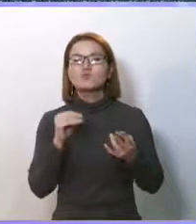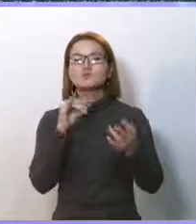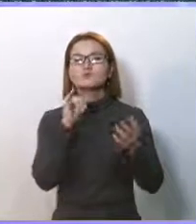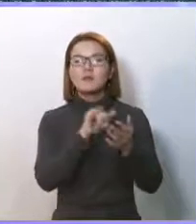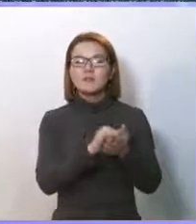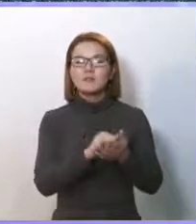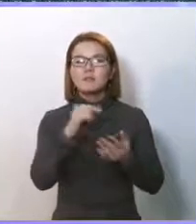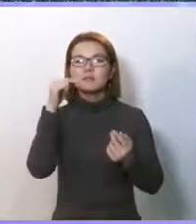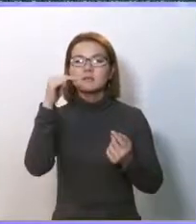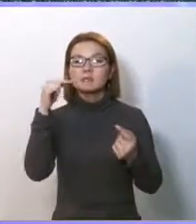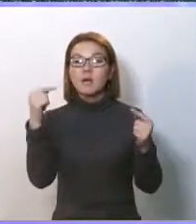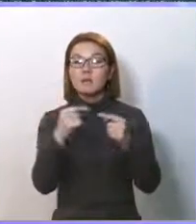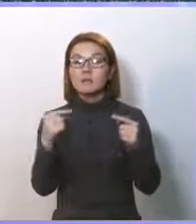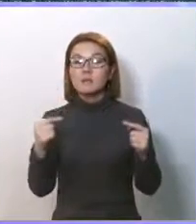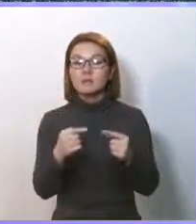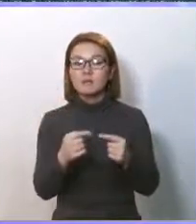установить соответствие,